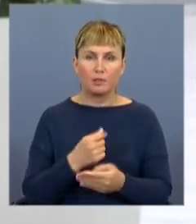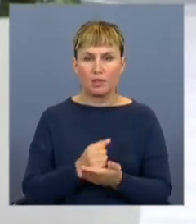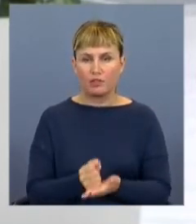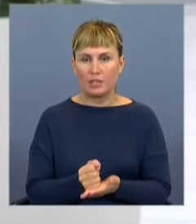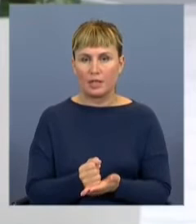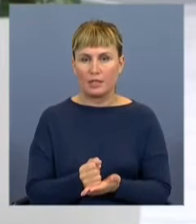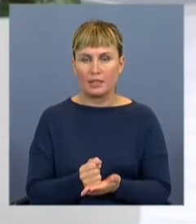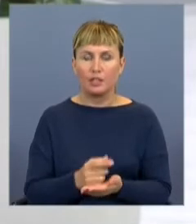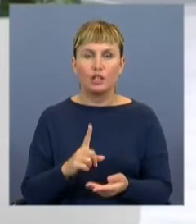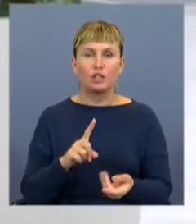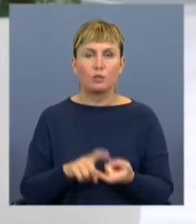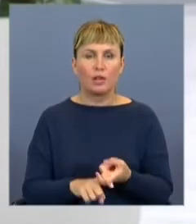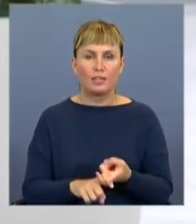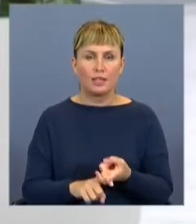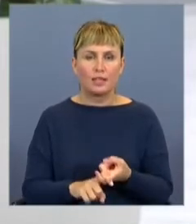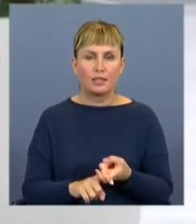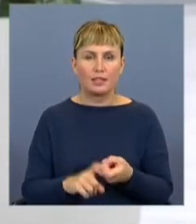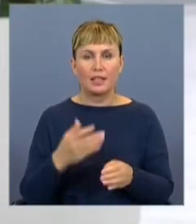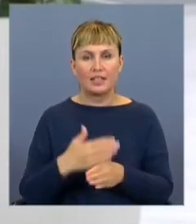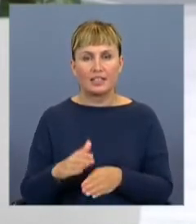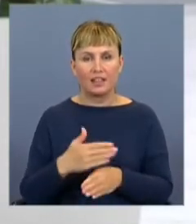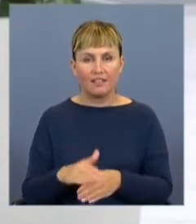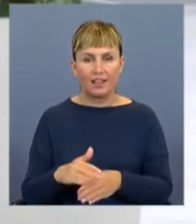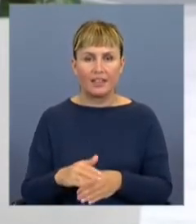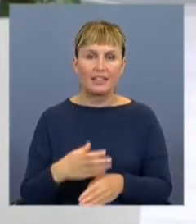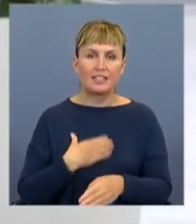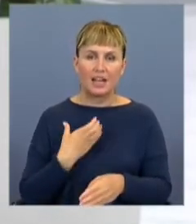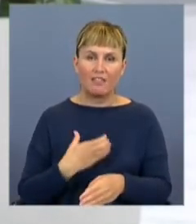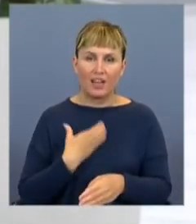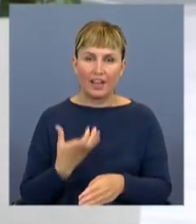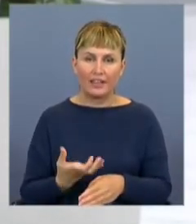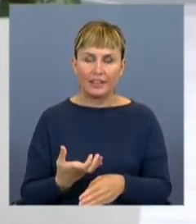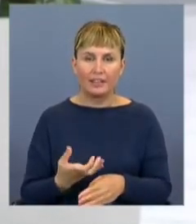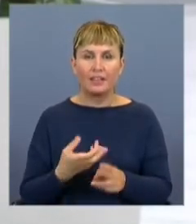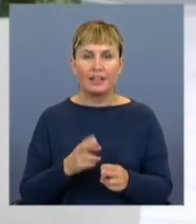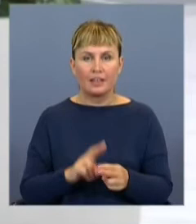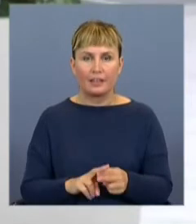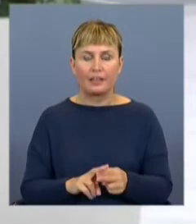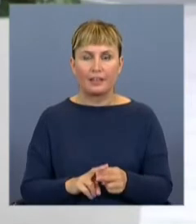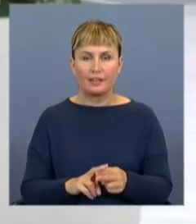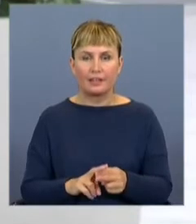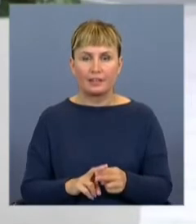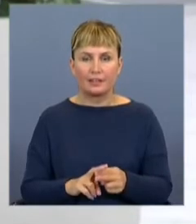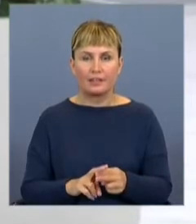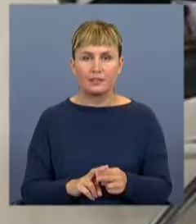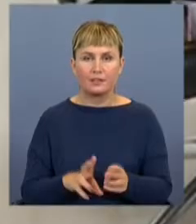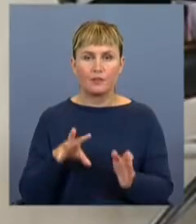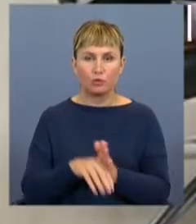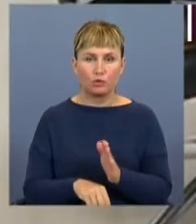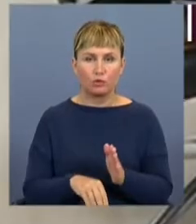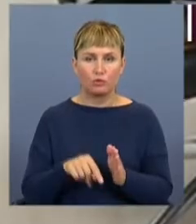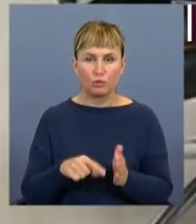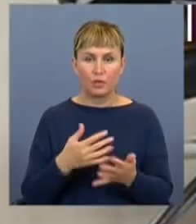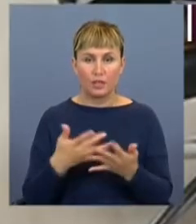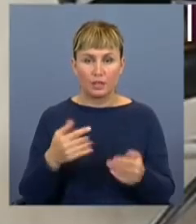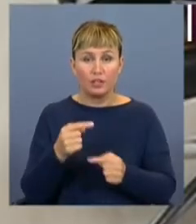подтверждений. Что касается кредитования, страхования, то есть это, так как включено сюда